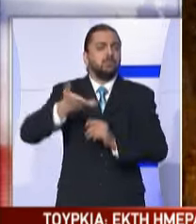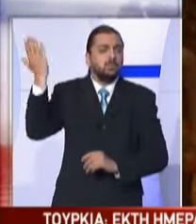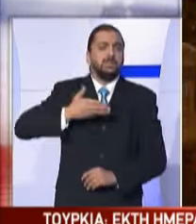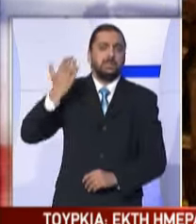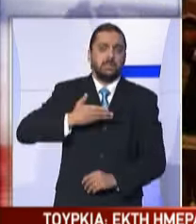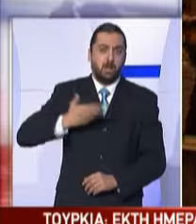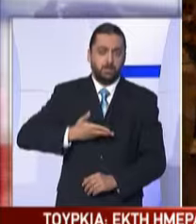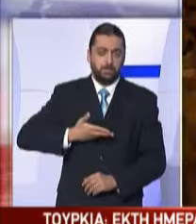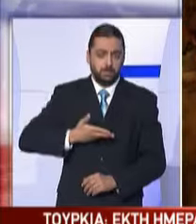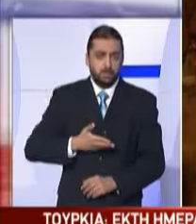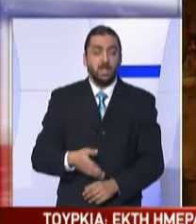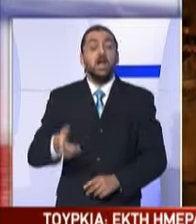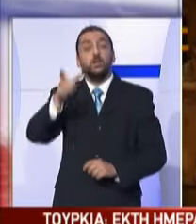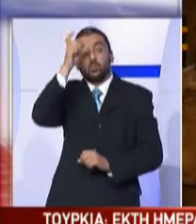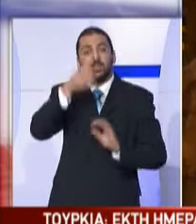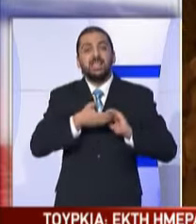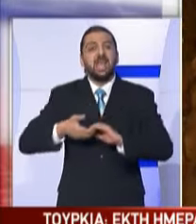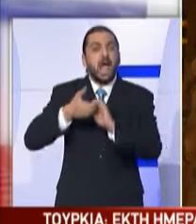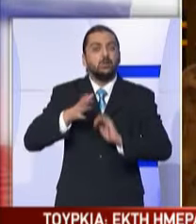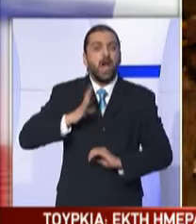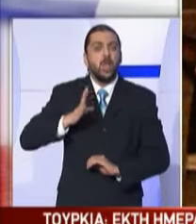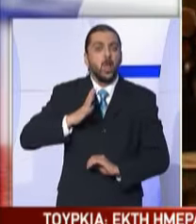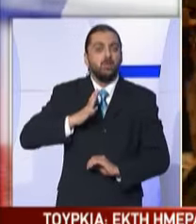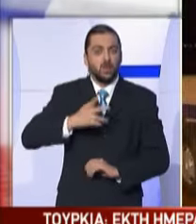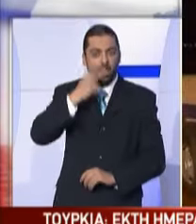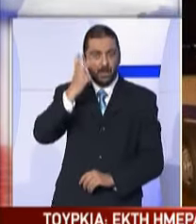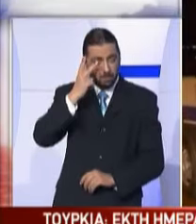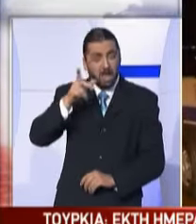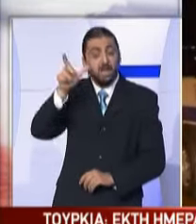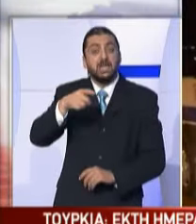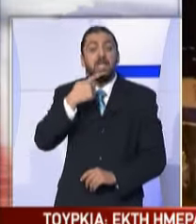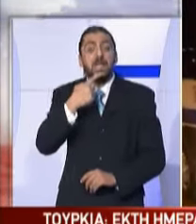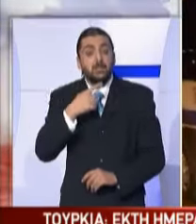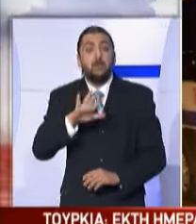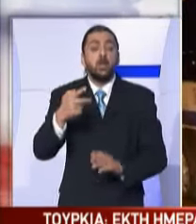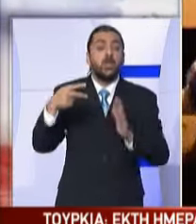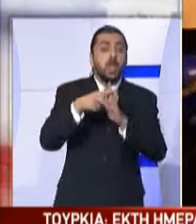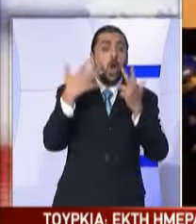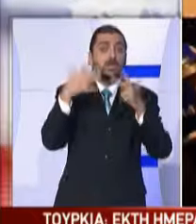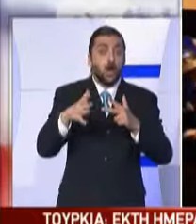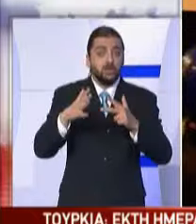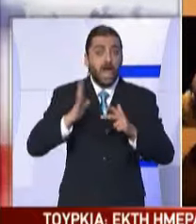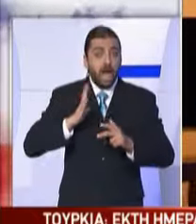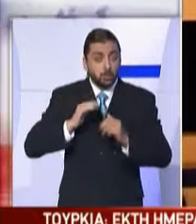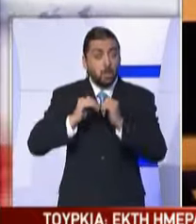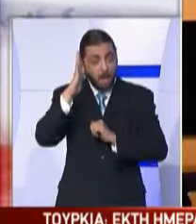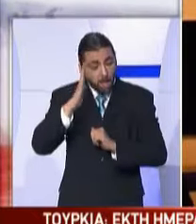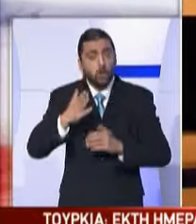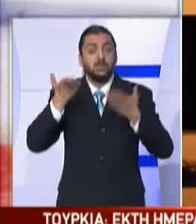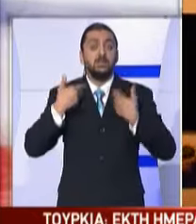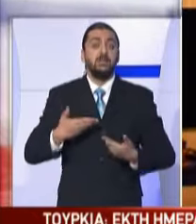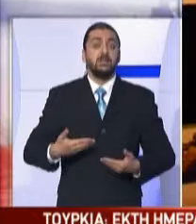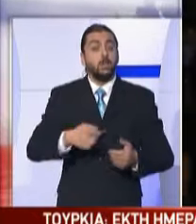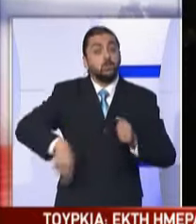yumrukla. Η Τουρκική Ένωση Ανθρωπίνων Δικαιωμάτων δήλωσε ότι πάνω από 2.800 διαδηλωτές έχουν τραυματιστεί σε όλη τη χώρα, πολλοί από αυτούς